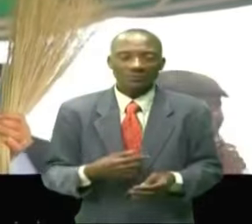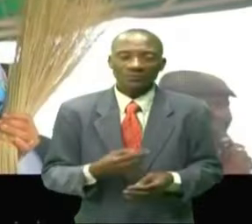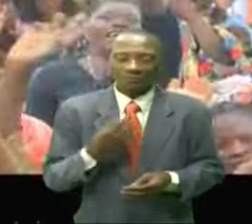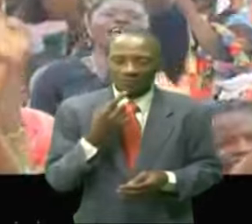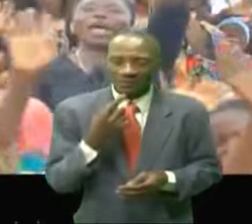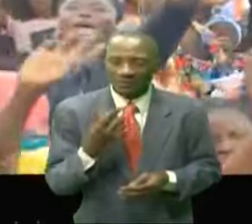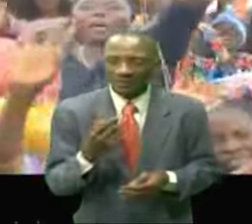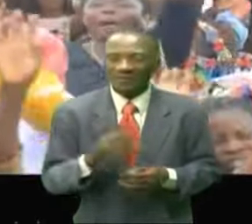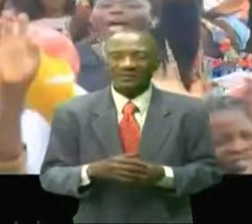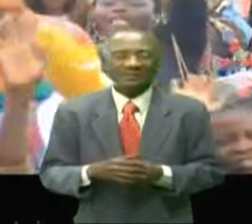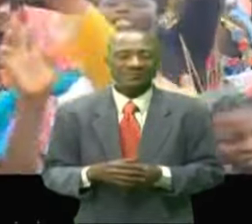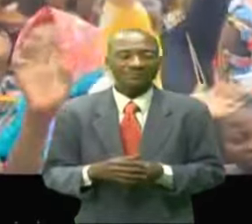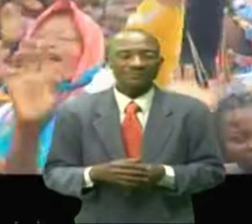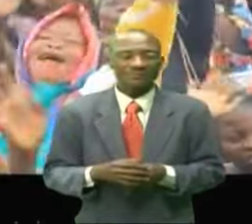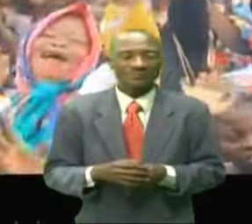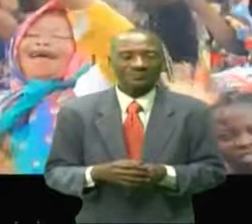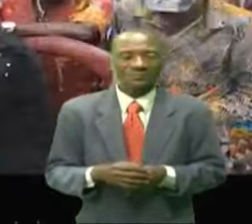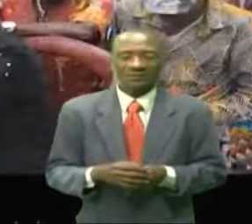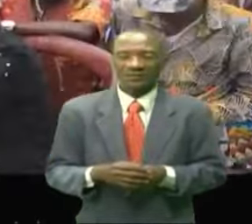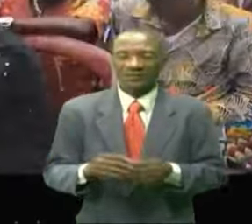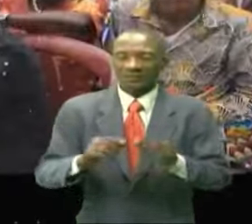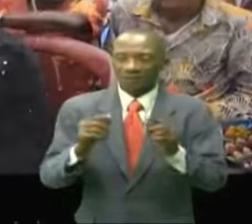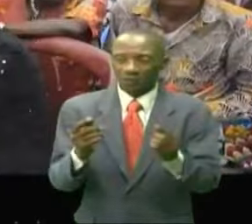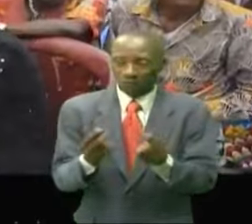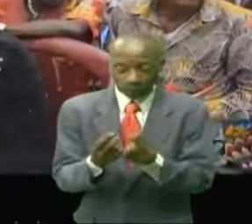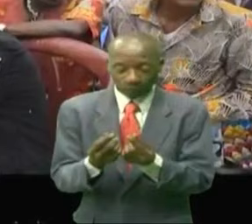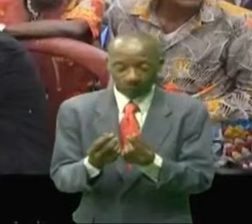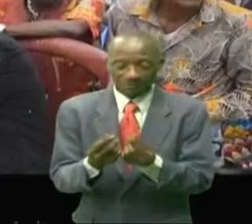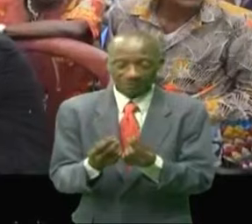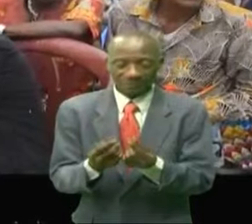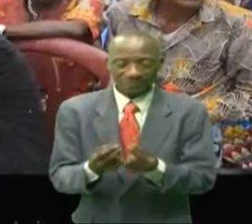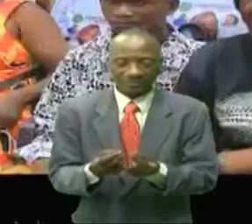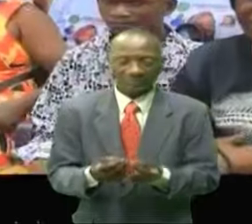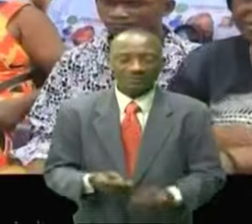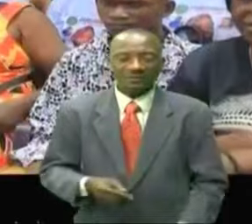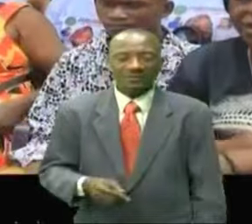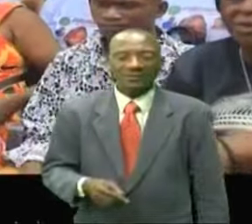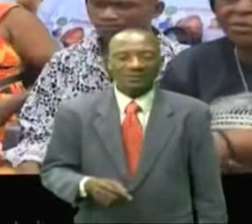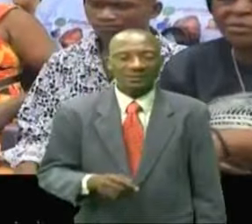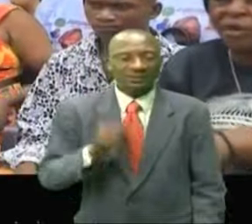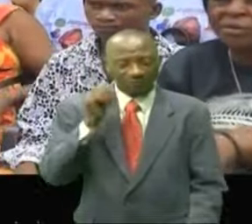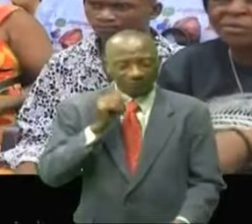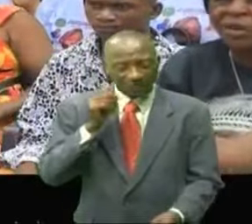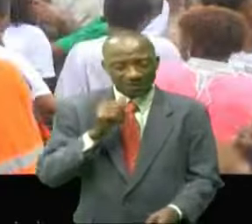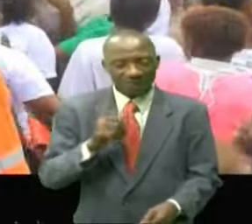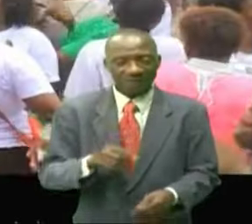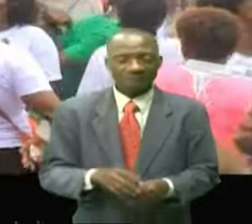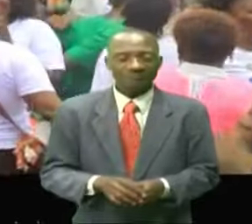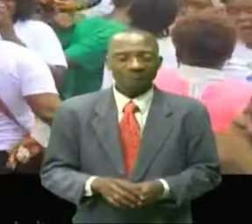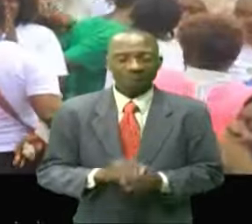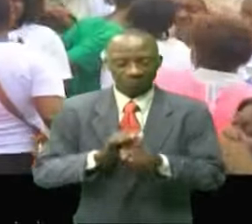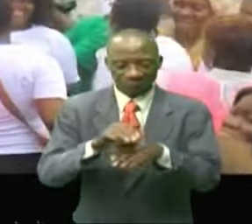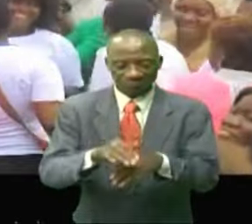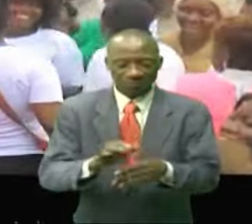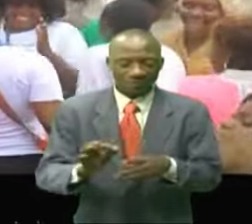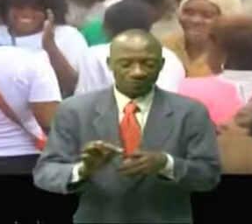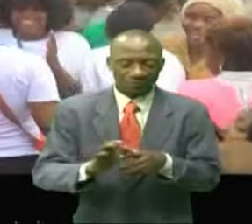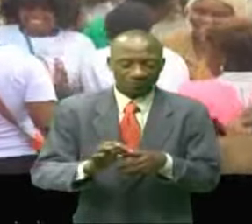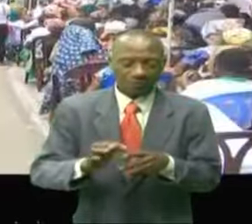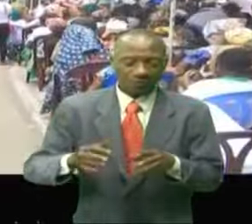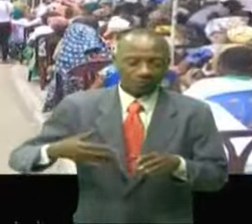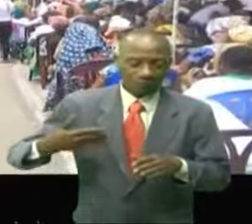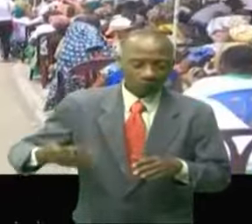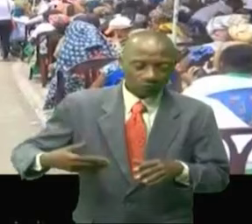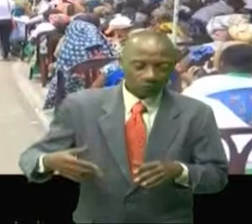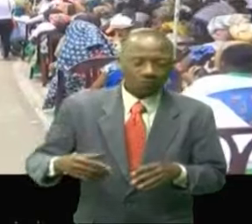Faïla. Les femmes veuves ont parachevé leur formation gratuitement en esthétique, coupe et couture, fabrication